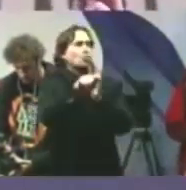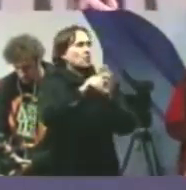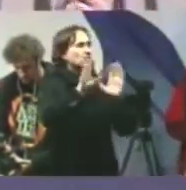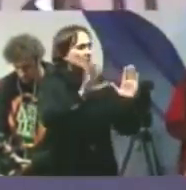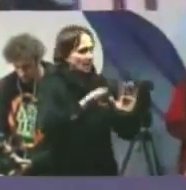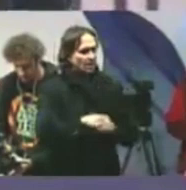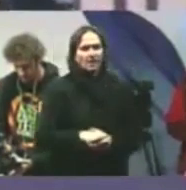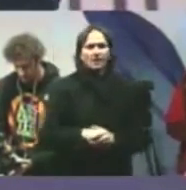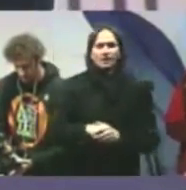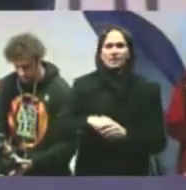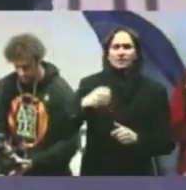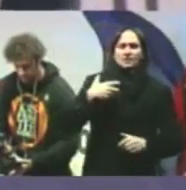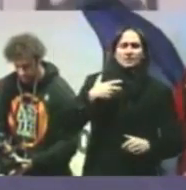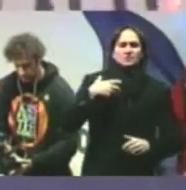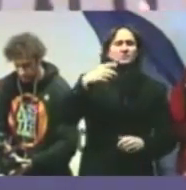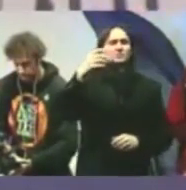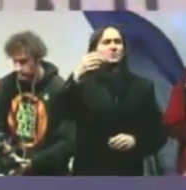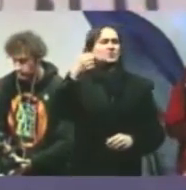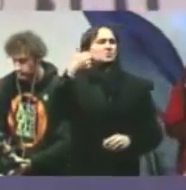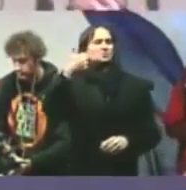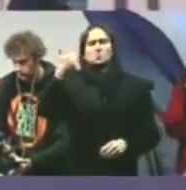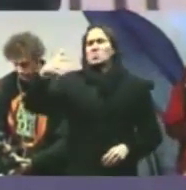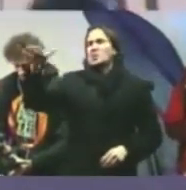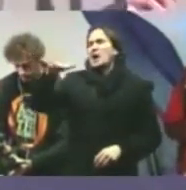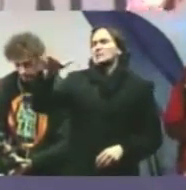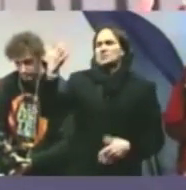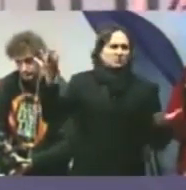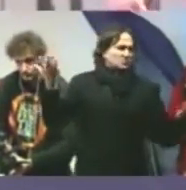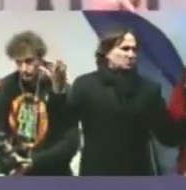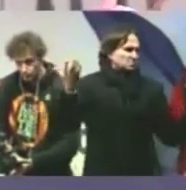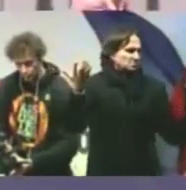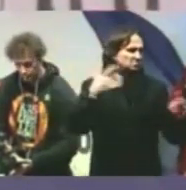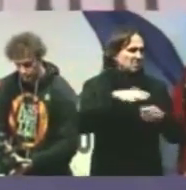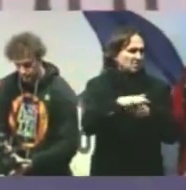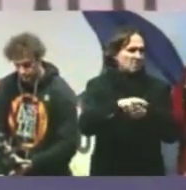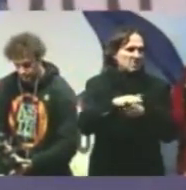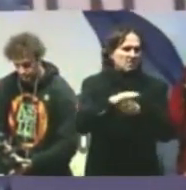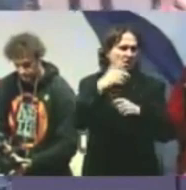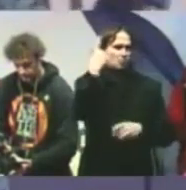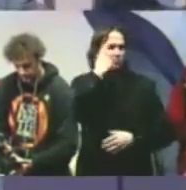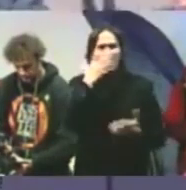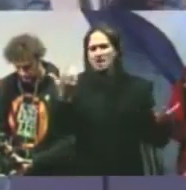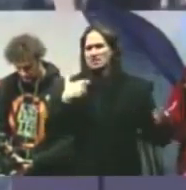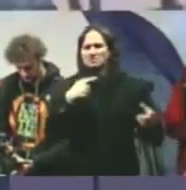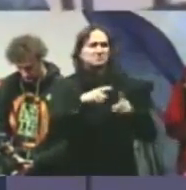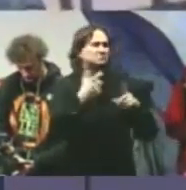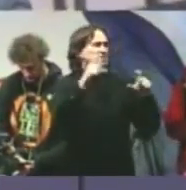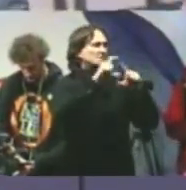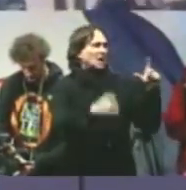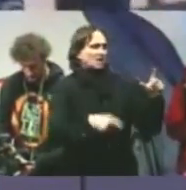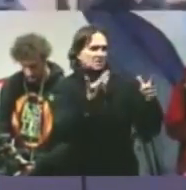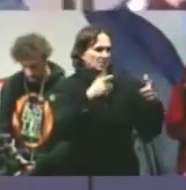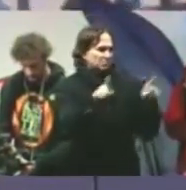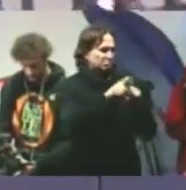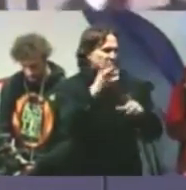un ragazzo con una famiglia normale, come tante famiglie che ci sono in Italia, con un babbo, un papà